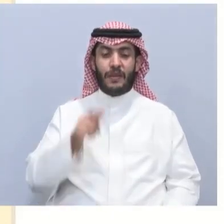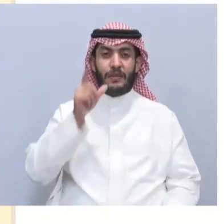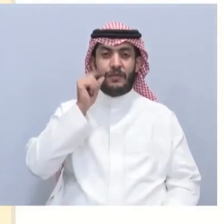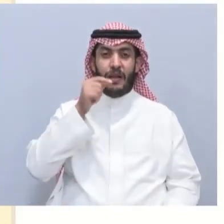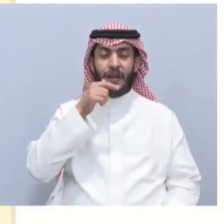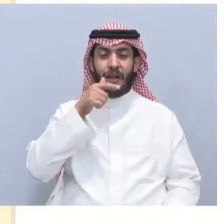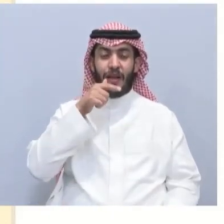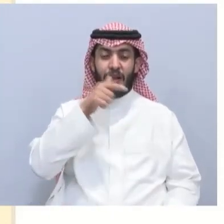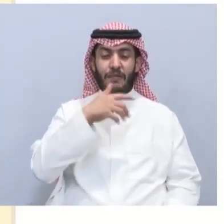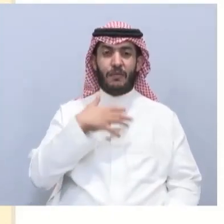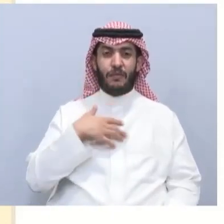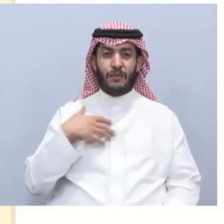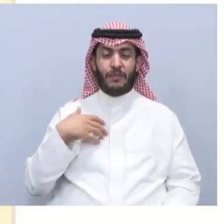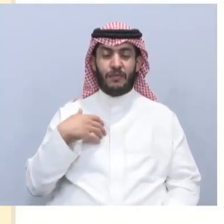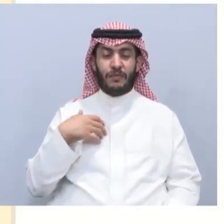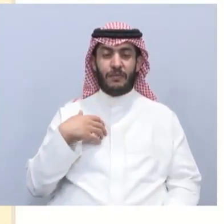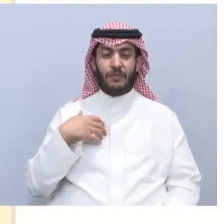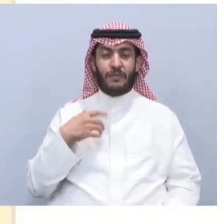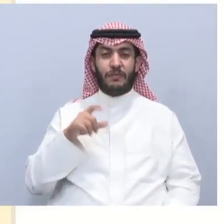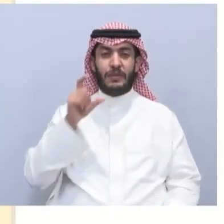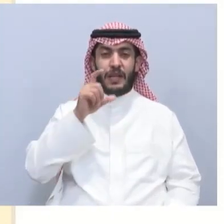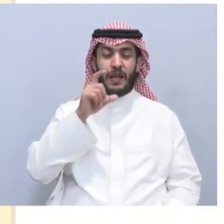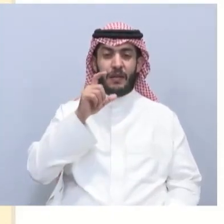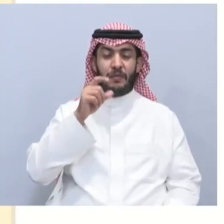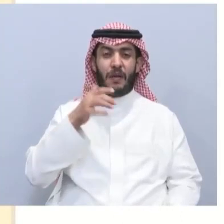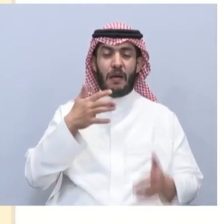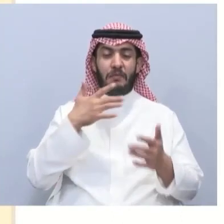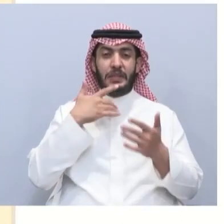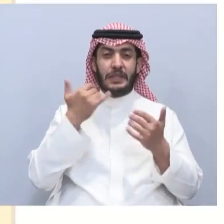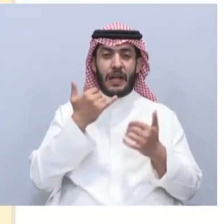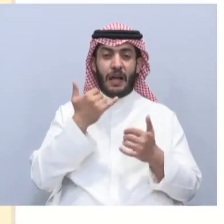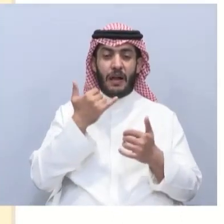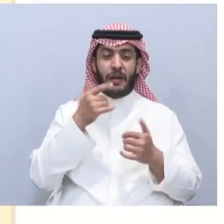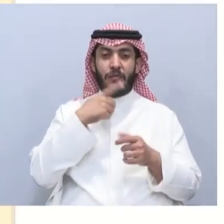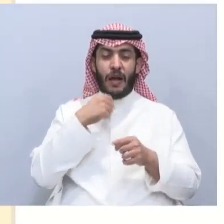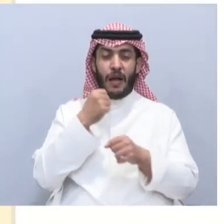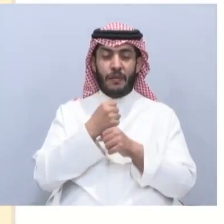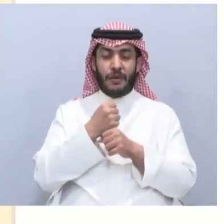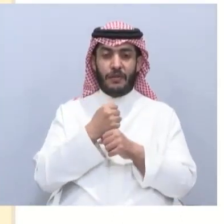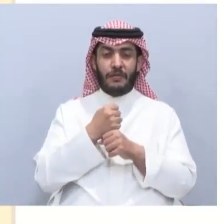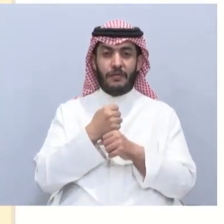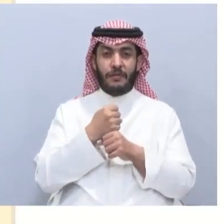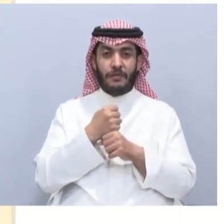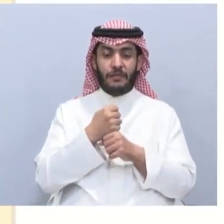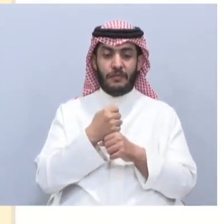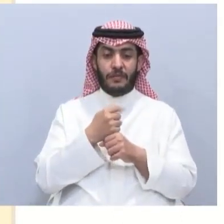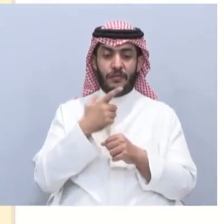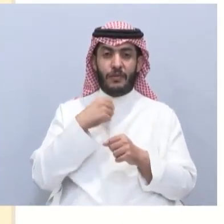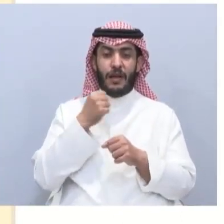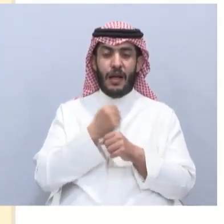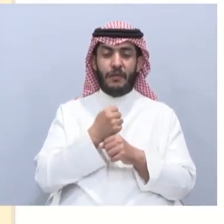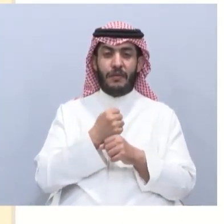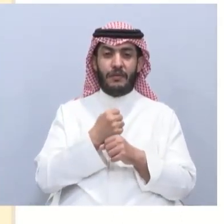الرجل فرحا بيسر الاسلام وسهولته يريد عمل هذا الرجل يريد على